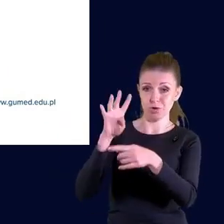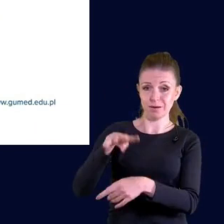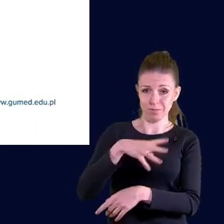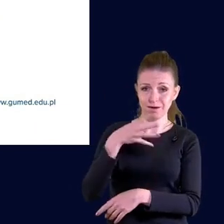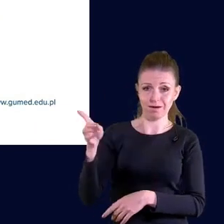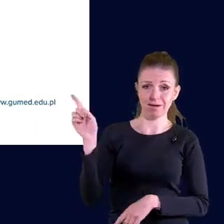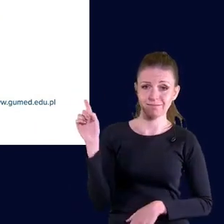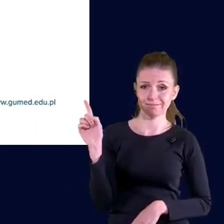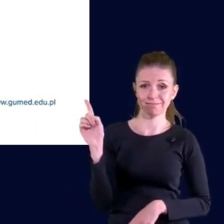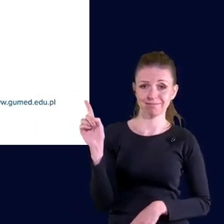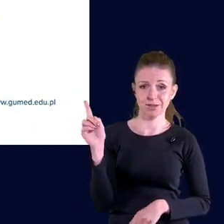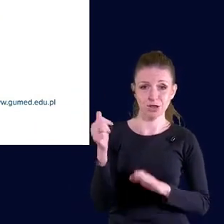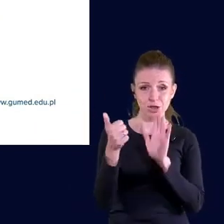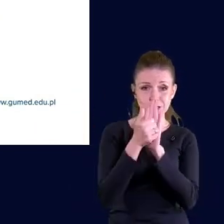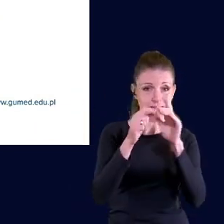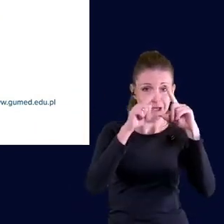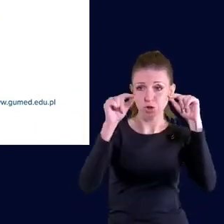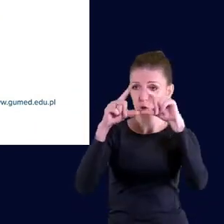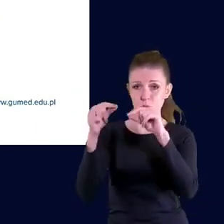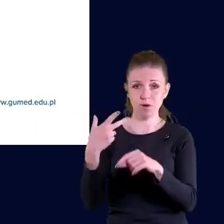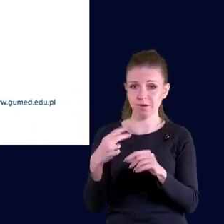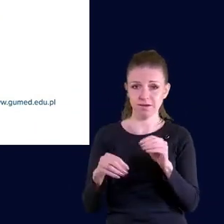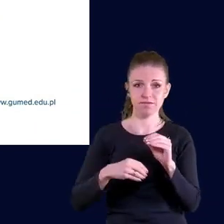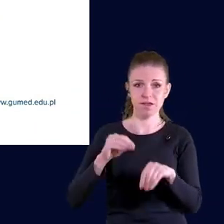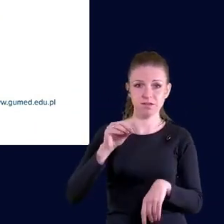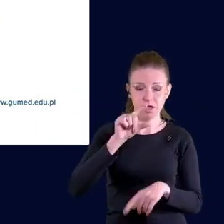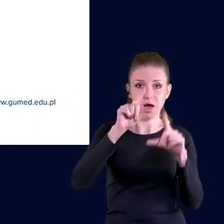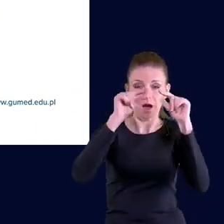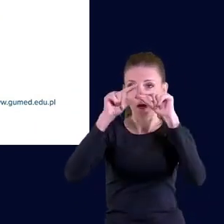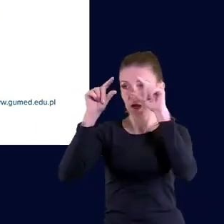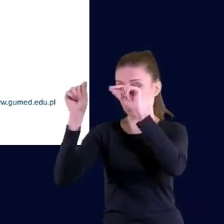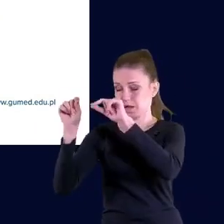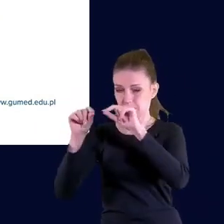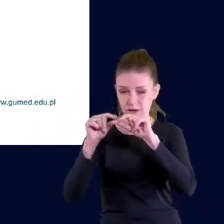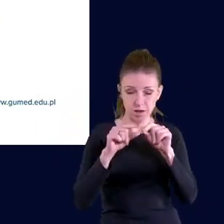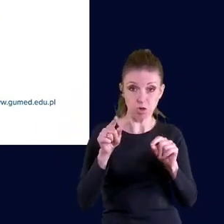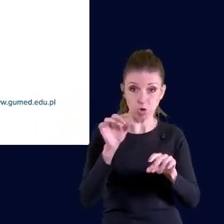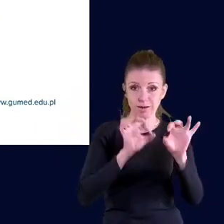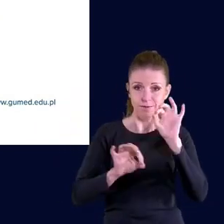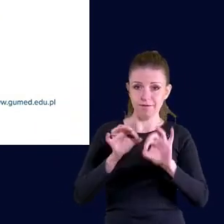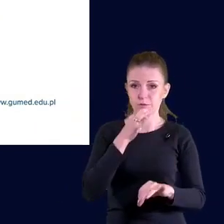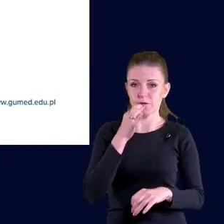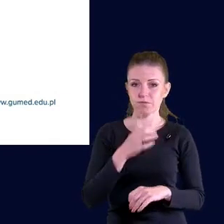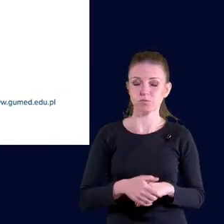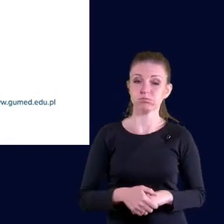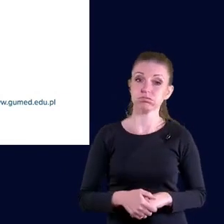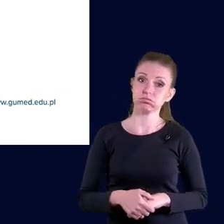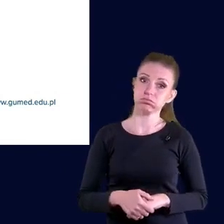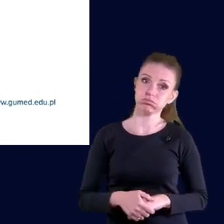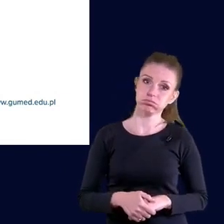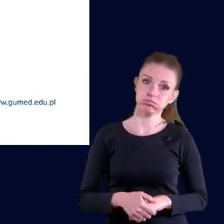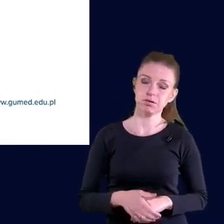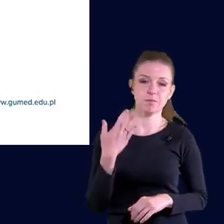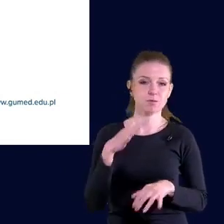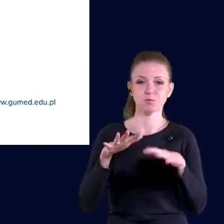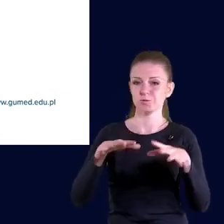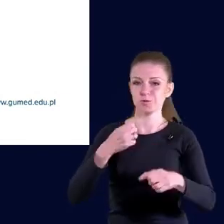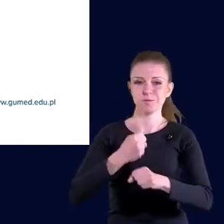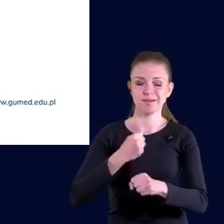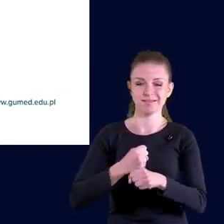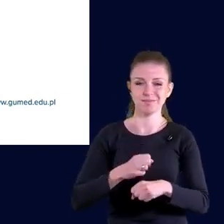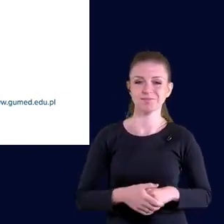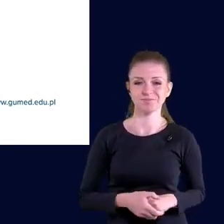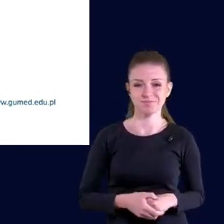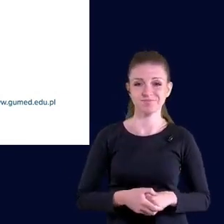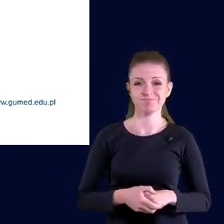rozbudowanych tabel bo już przypadku czegoś takiego No niestety żeby naprawić taką tabelę Trzeba